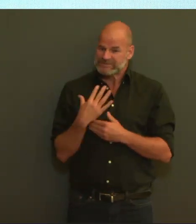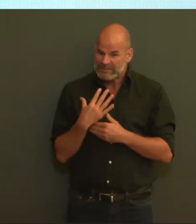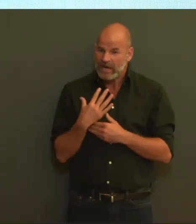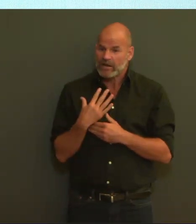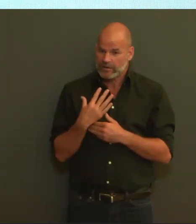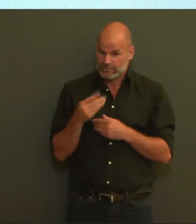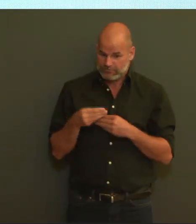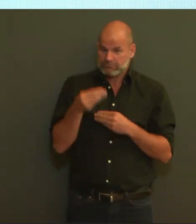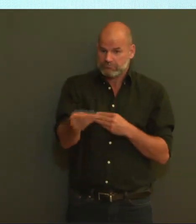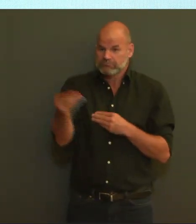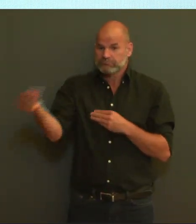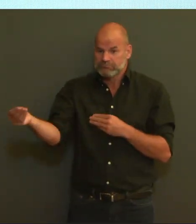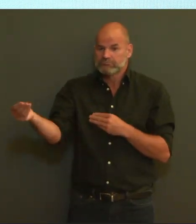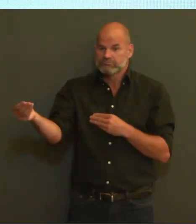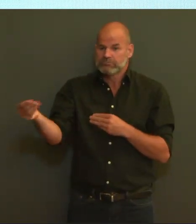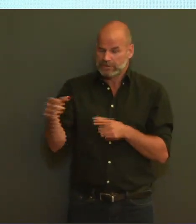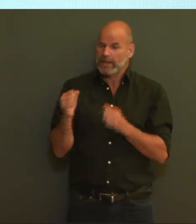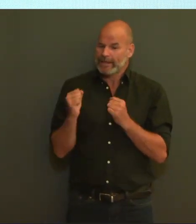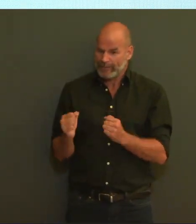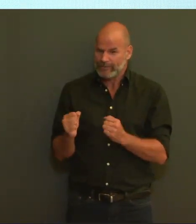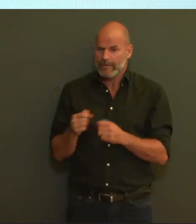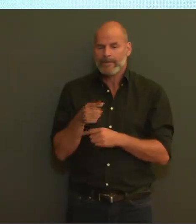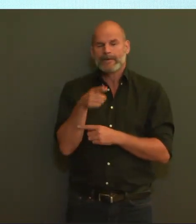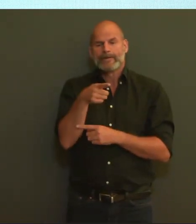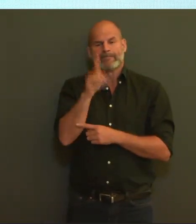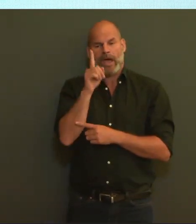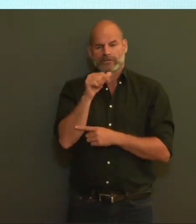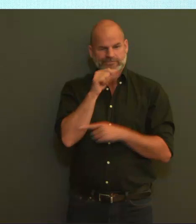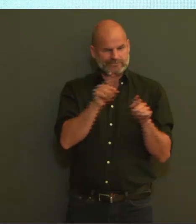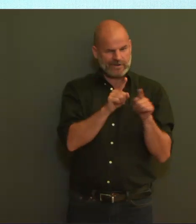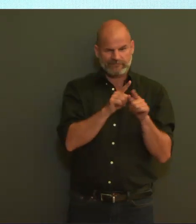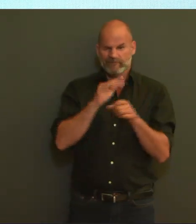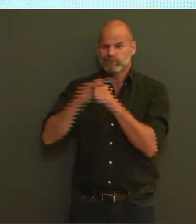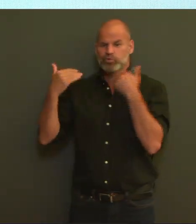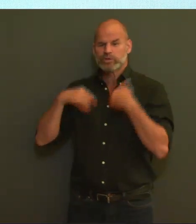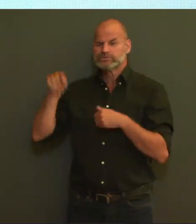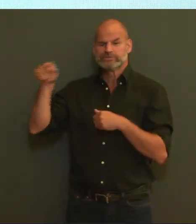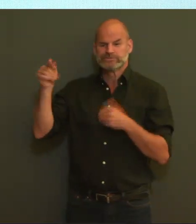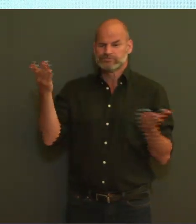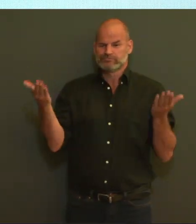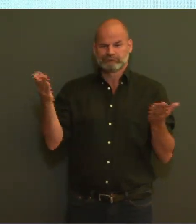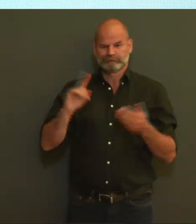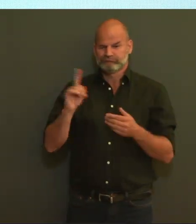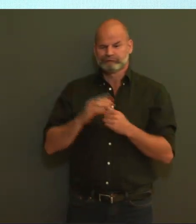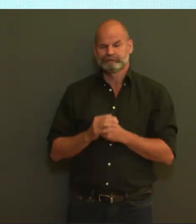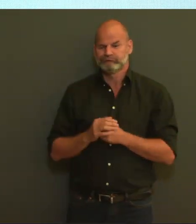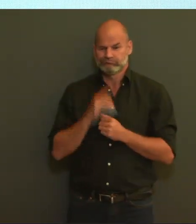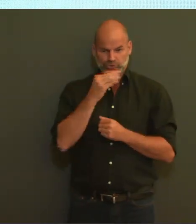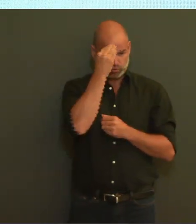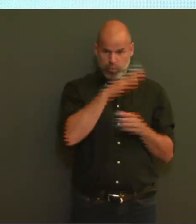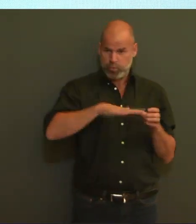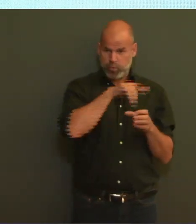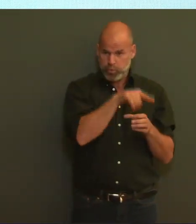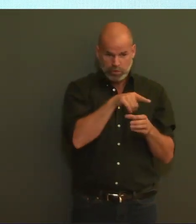toch op dat kinderen wat minder besmettelijk zijn dan volwassenen, zeker in een schoolomgeving. Daartegenover staat dat